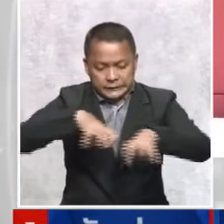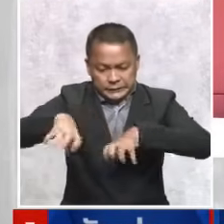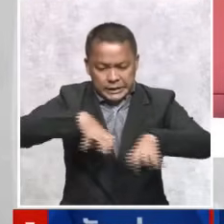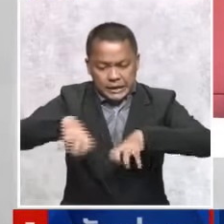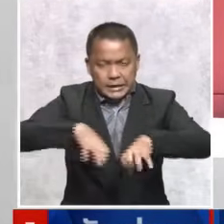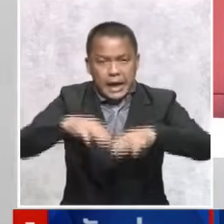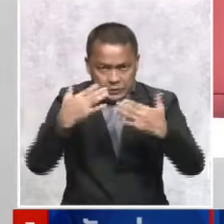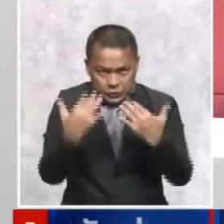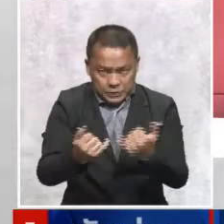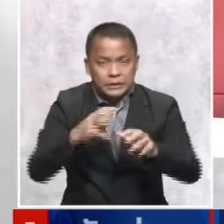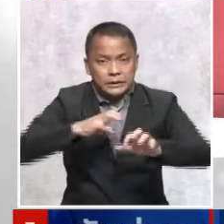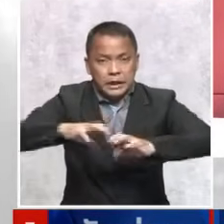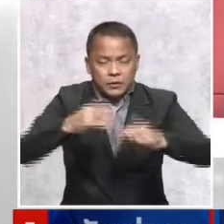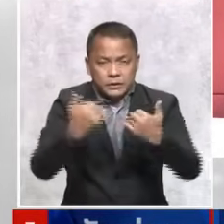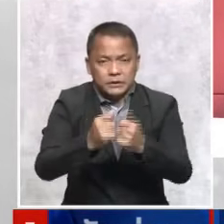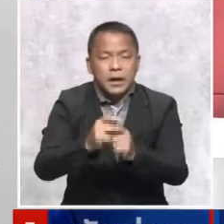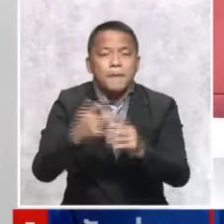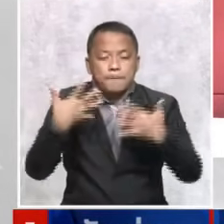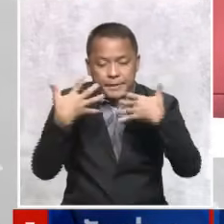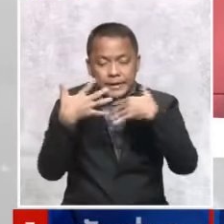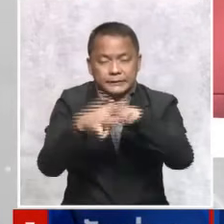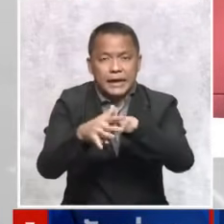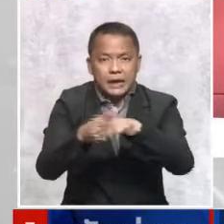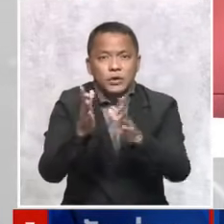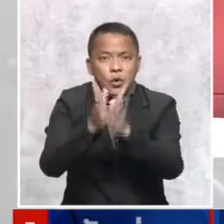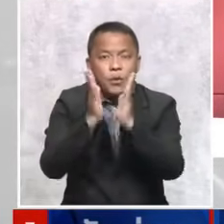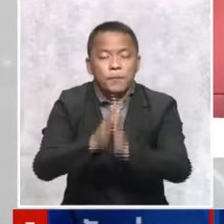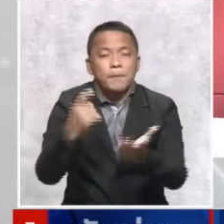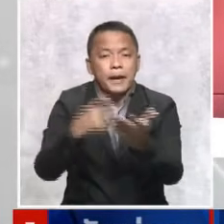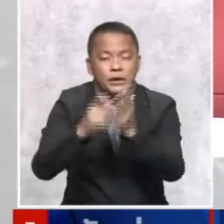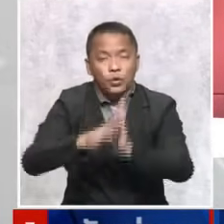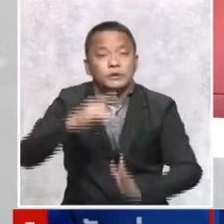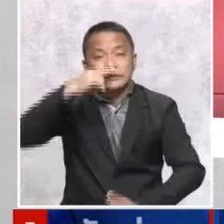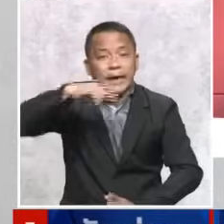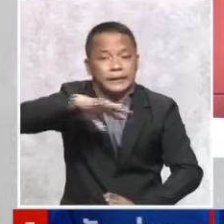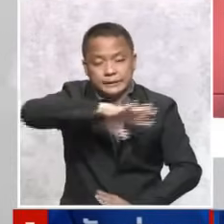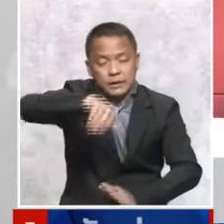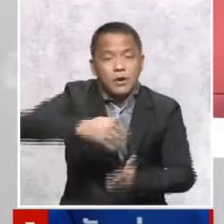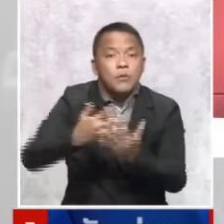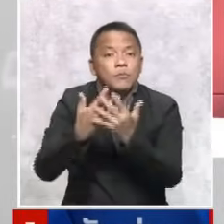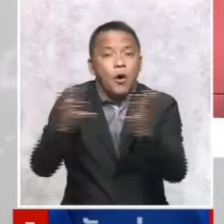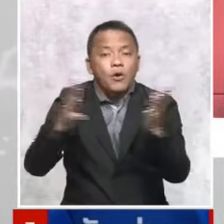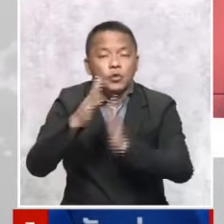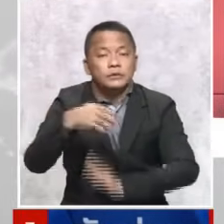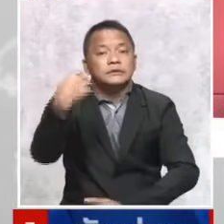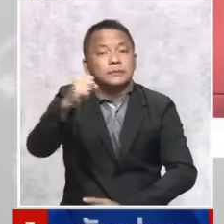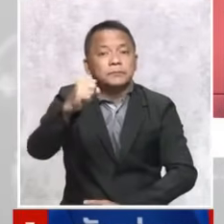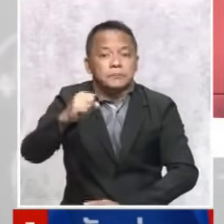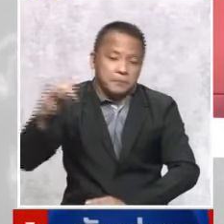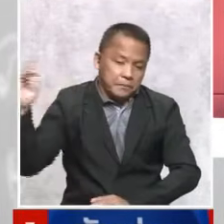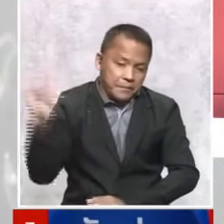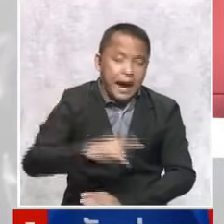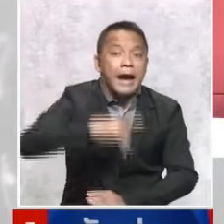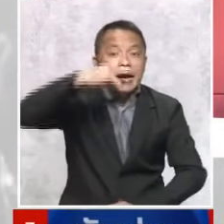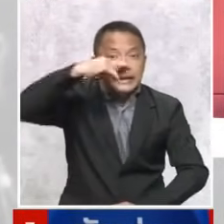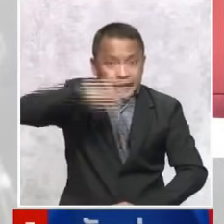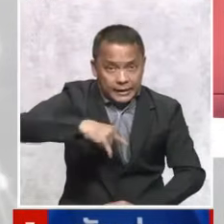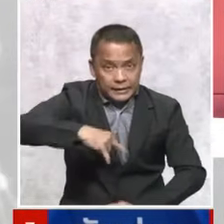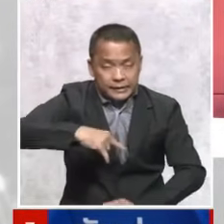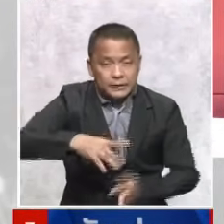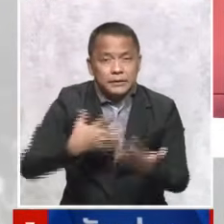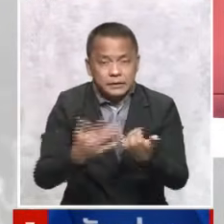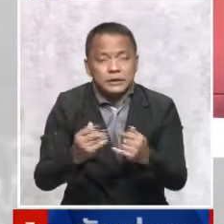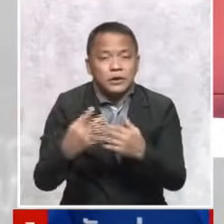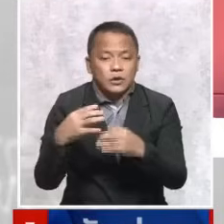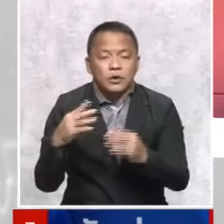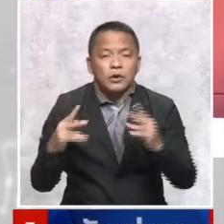การหลังจากนี้ค่ะคือการประสานรีบนำตัวประกันคนไทยที่ได้รับการปล่อยตัว10คนกลับสู่มาตุภูมิโ